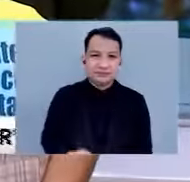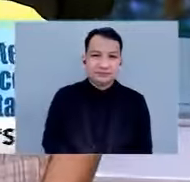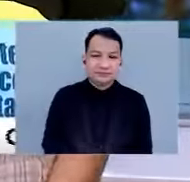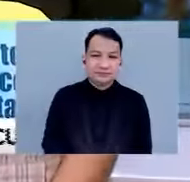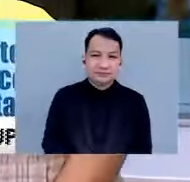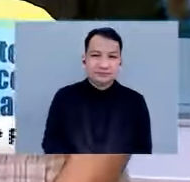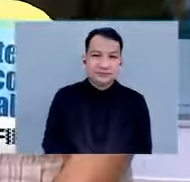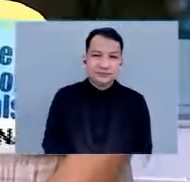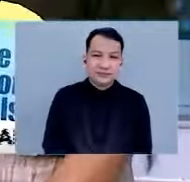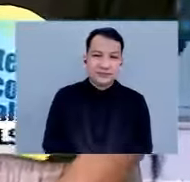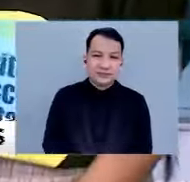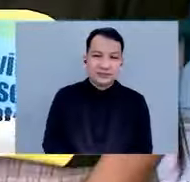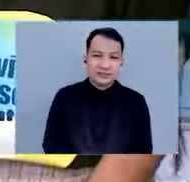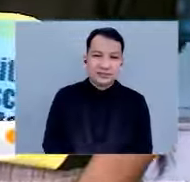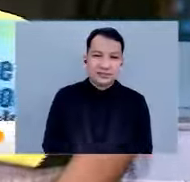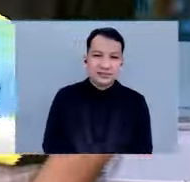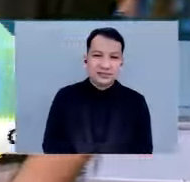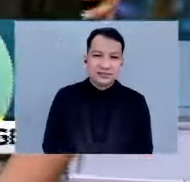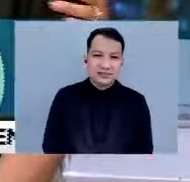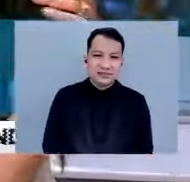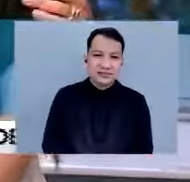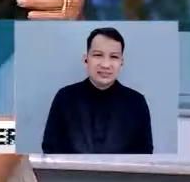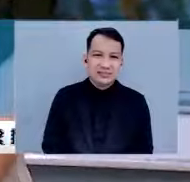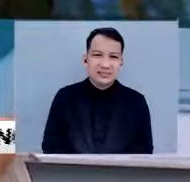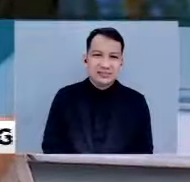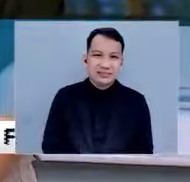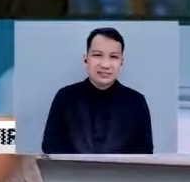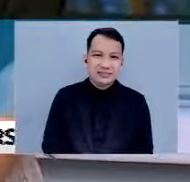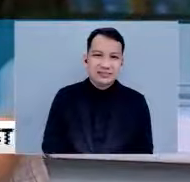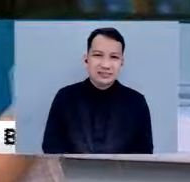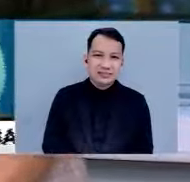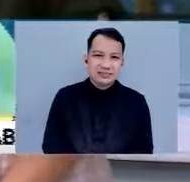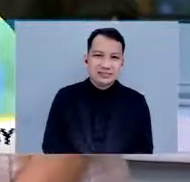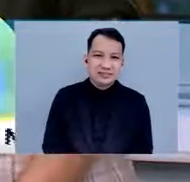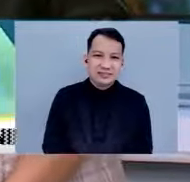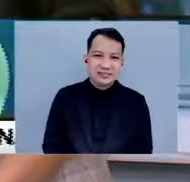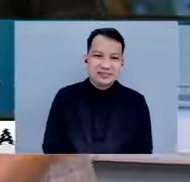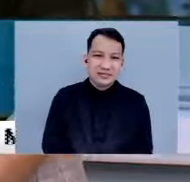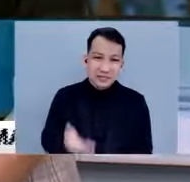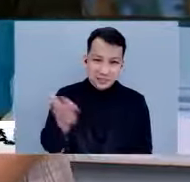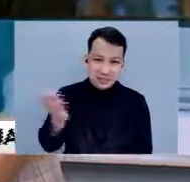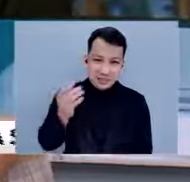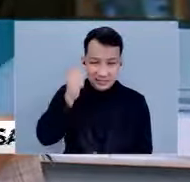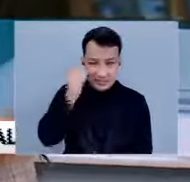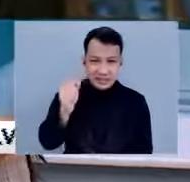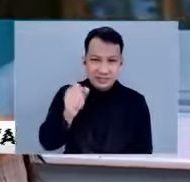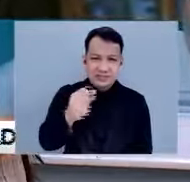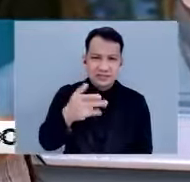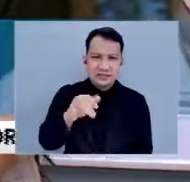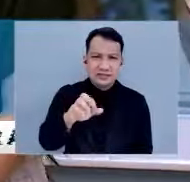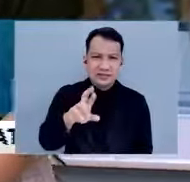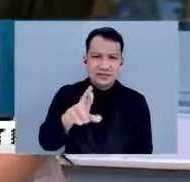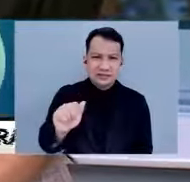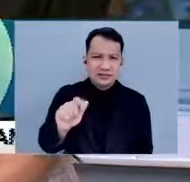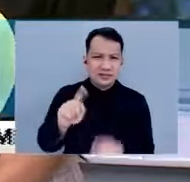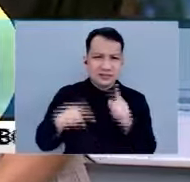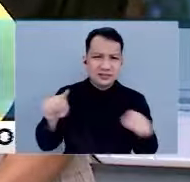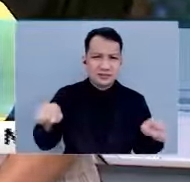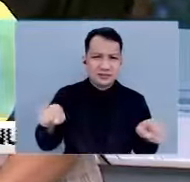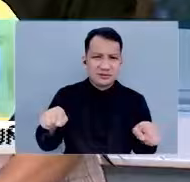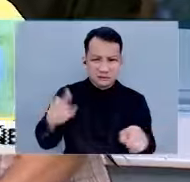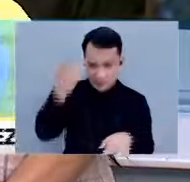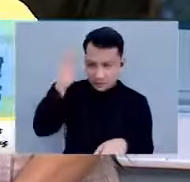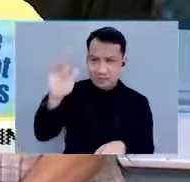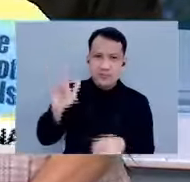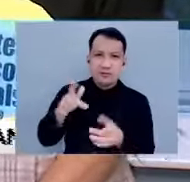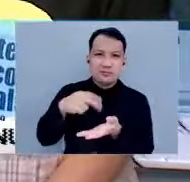magal mag Oo na si shira nito Alam mo shira nakakamangha dahil ibang klase ang galaw ng mga mascot